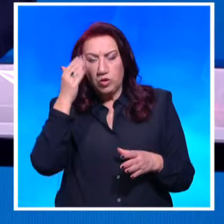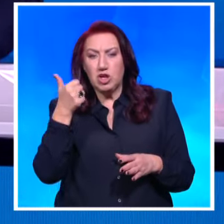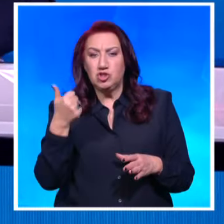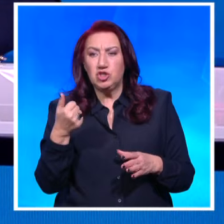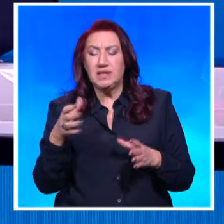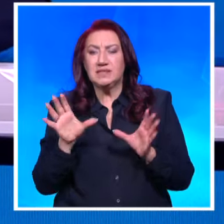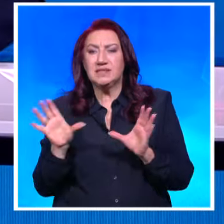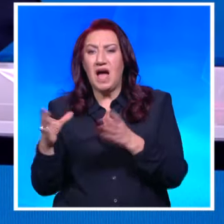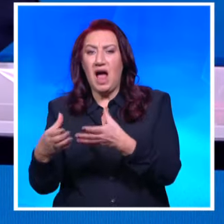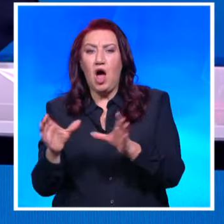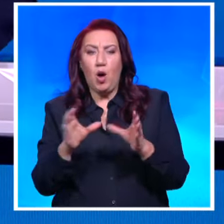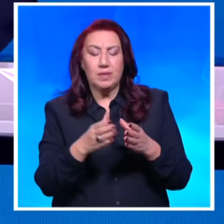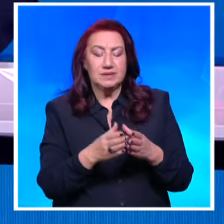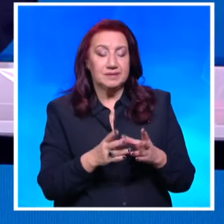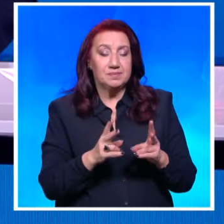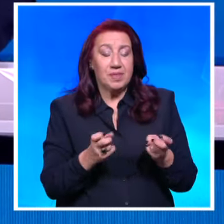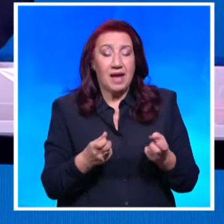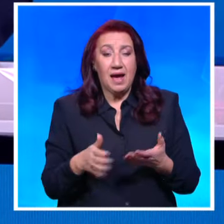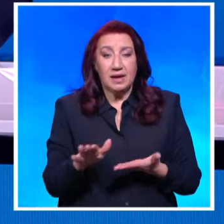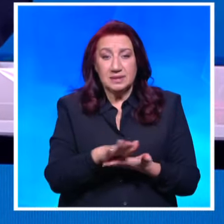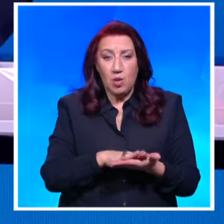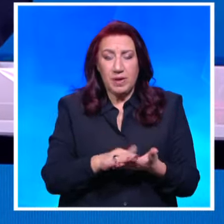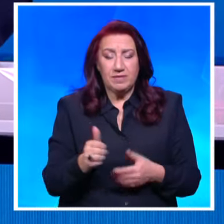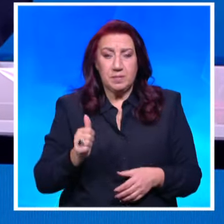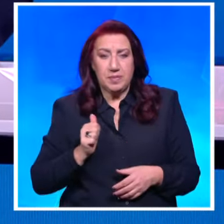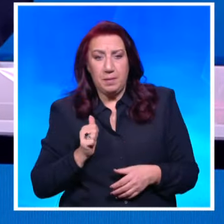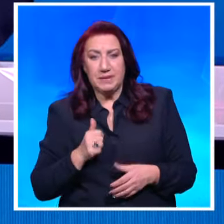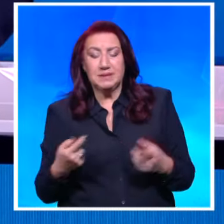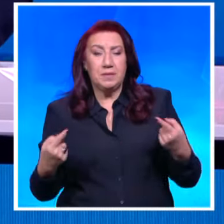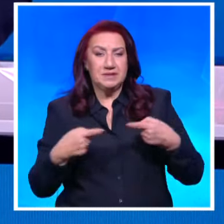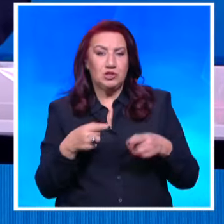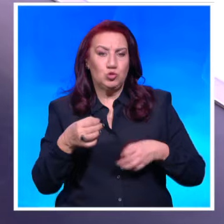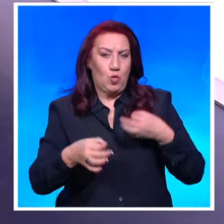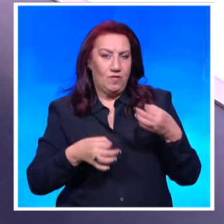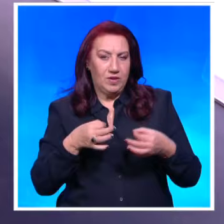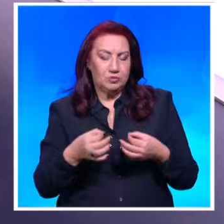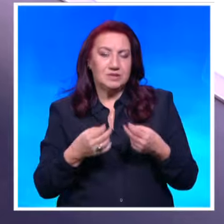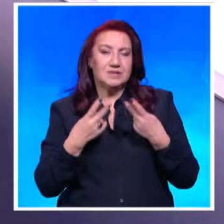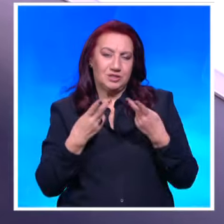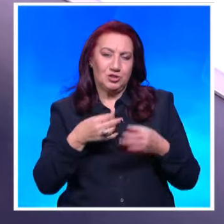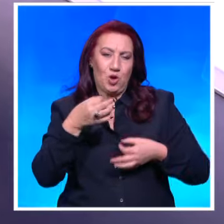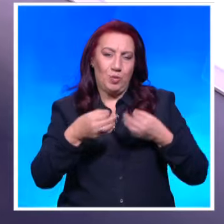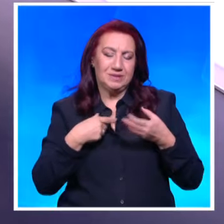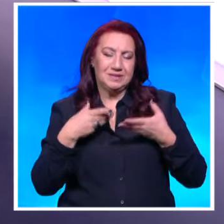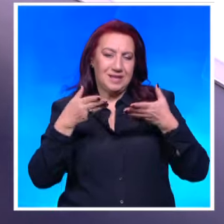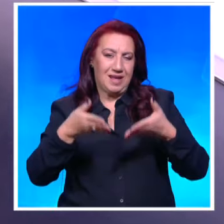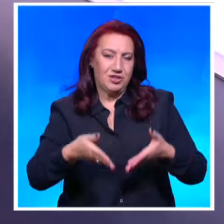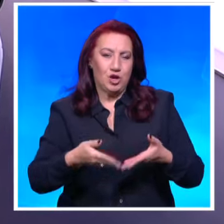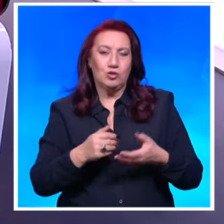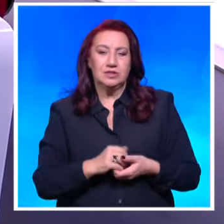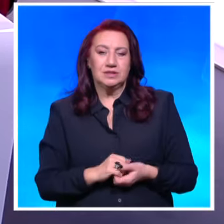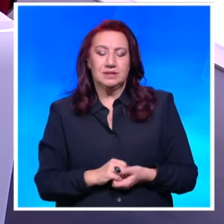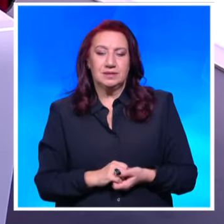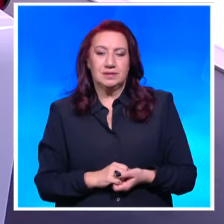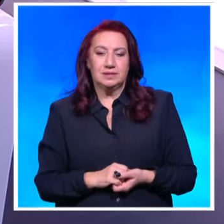да се справим и предпазим, гост в студиото е вирусологът професор Радостина Александрова. Добър вечер. Здравейте. Здравейте.